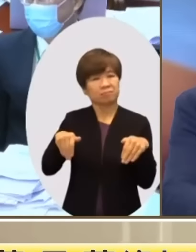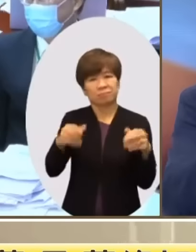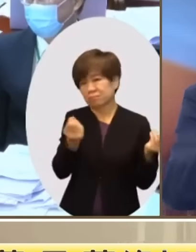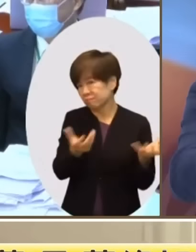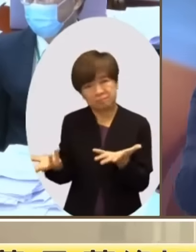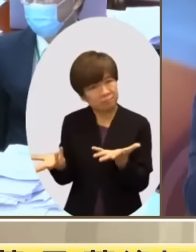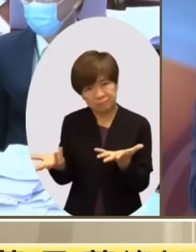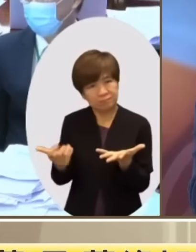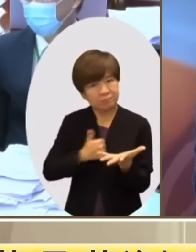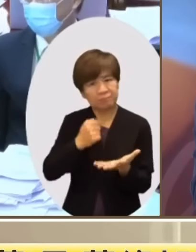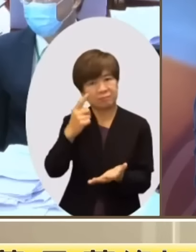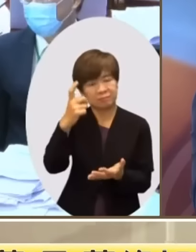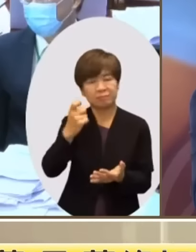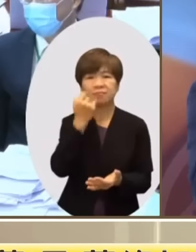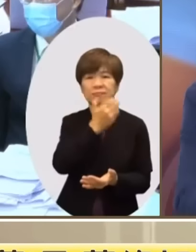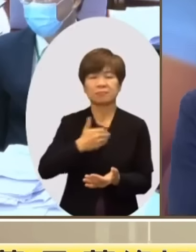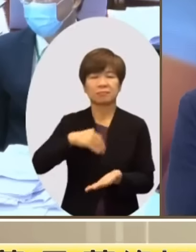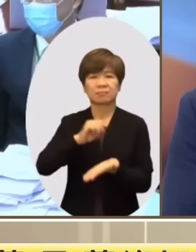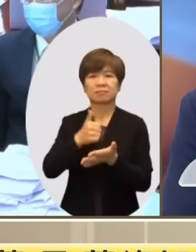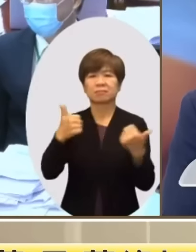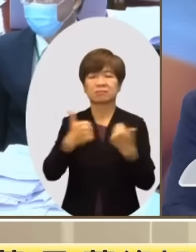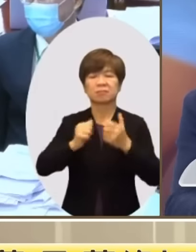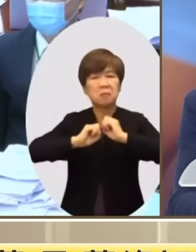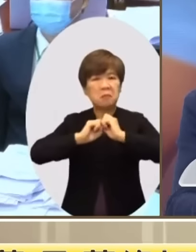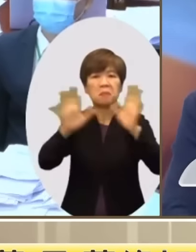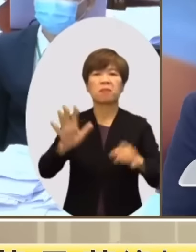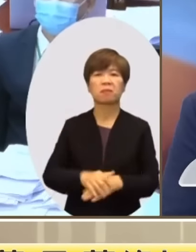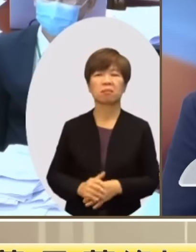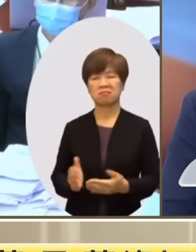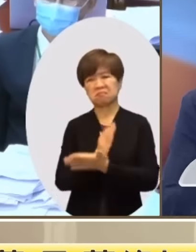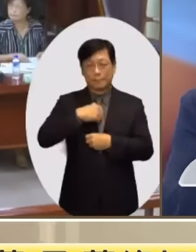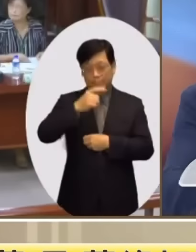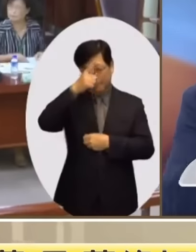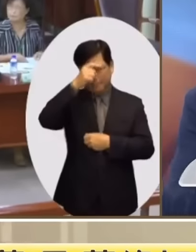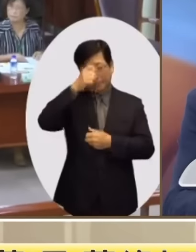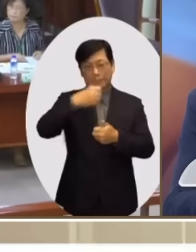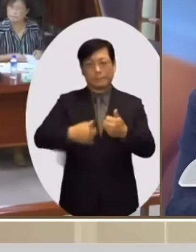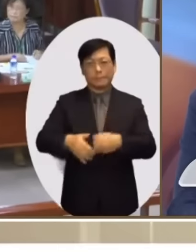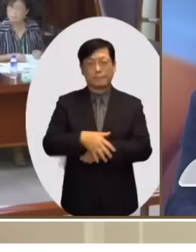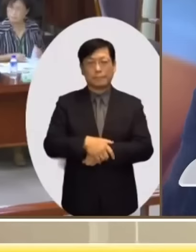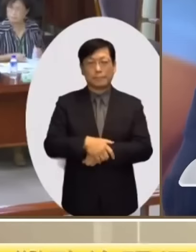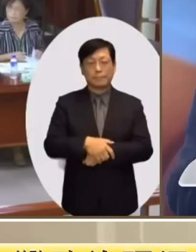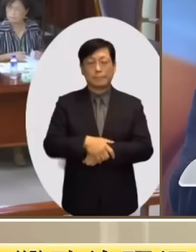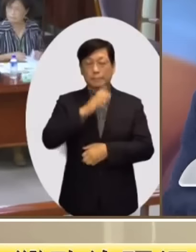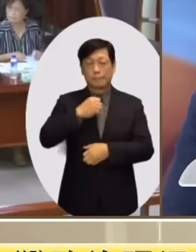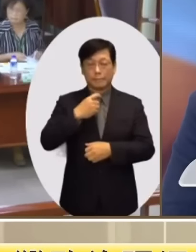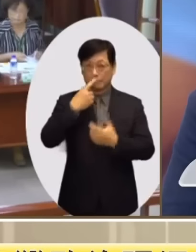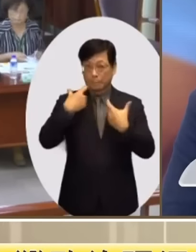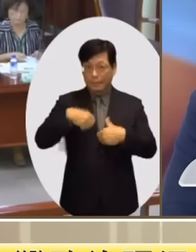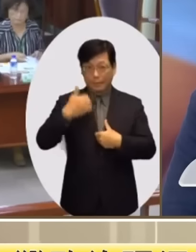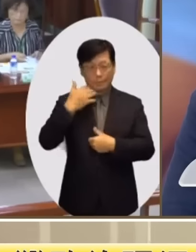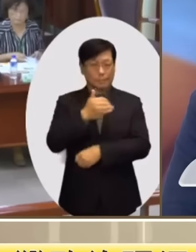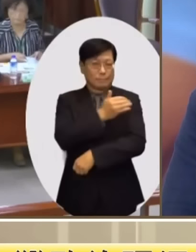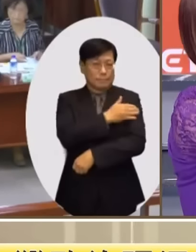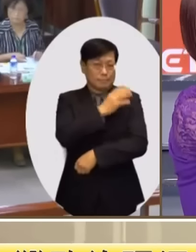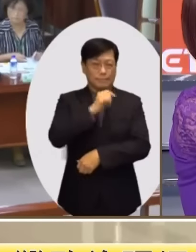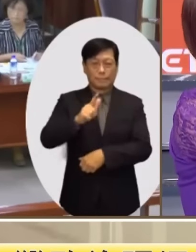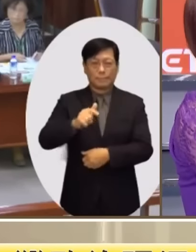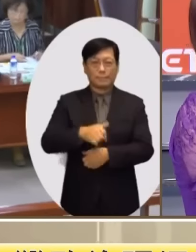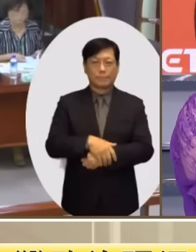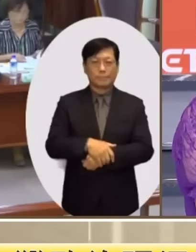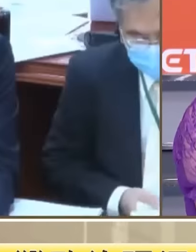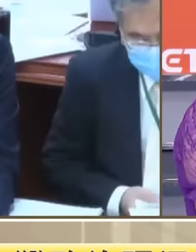嘛。你看，你看他在那边把不把的时候，我们国民党吴宗宪跟我讲在干嘛？说不定在认真的研读说我们8月6号要怎么去讲。 他没有声